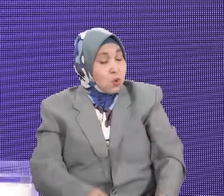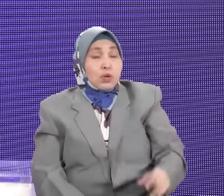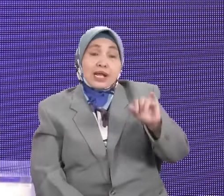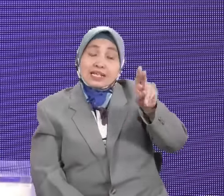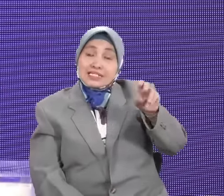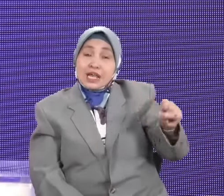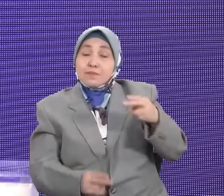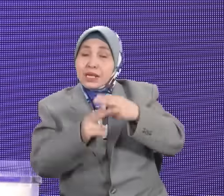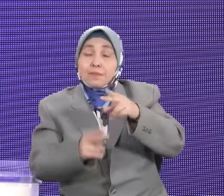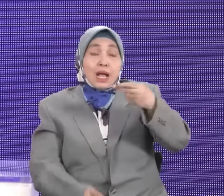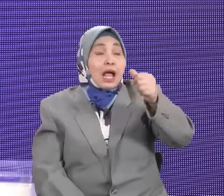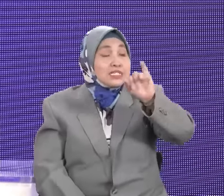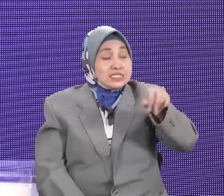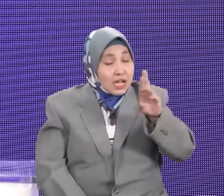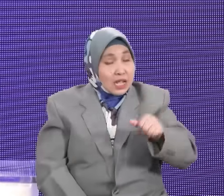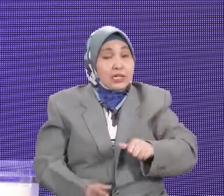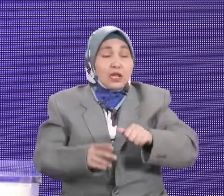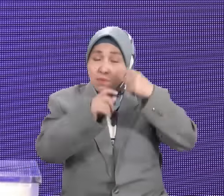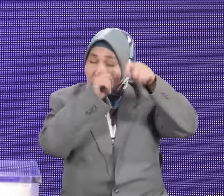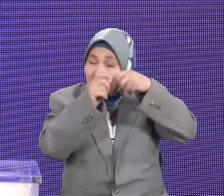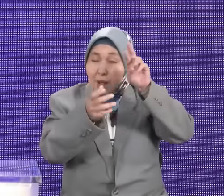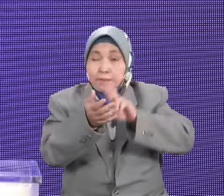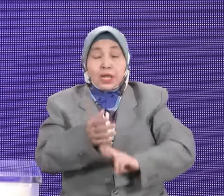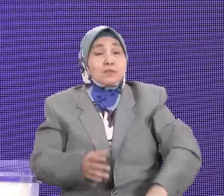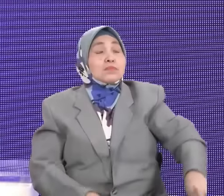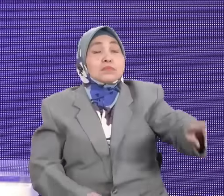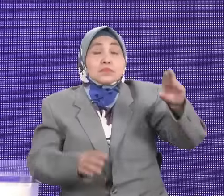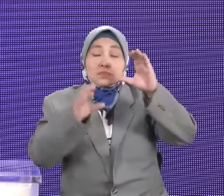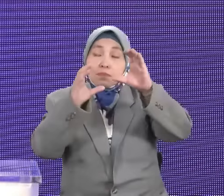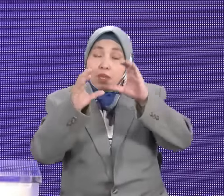bernama hajar yang direkamkan dengan manasik shovel